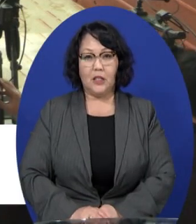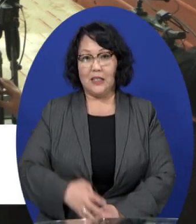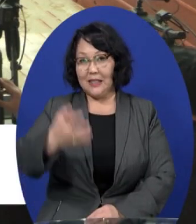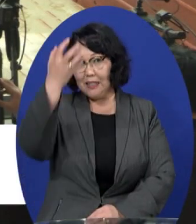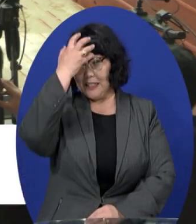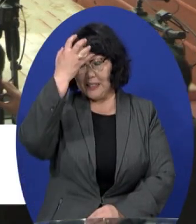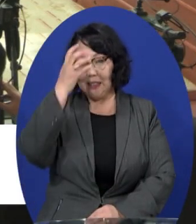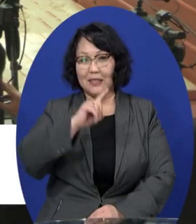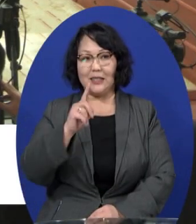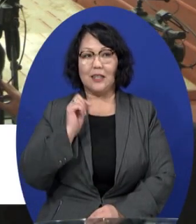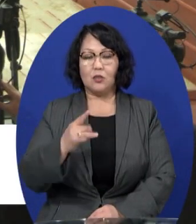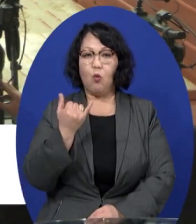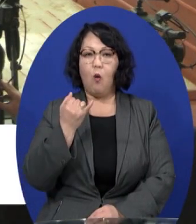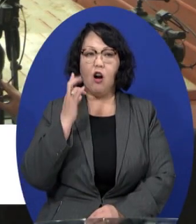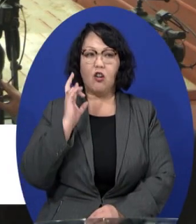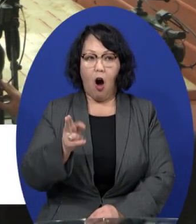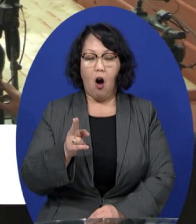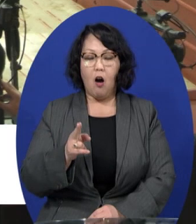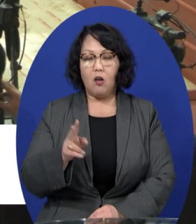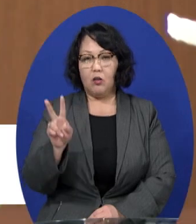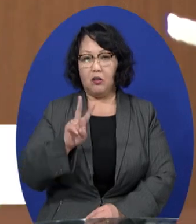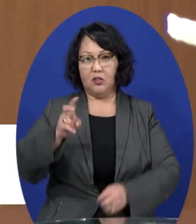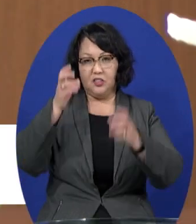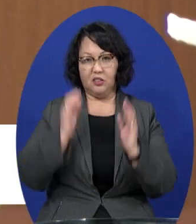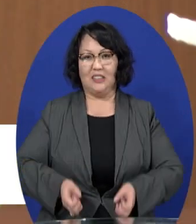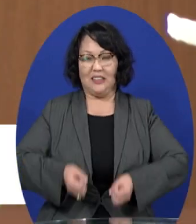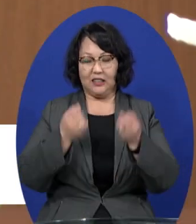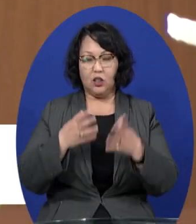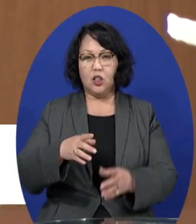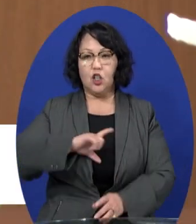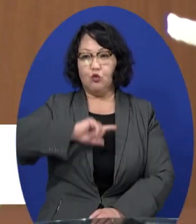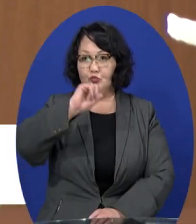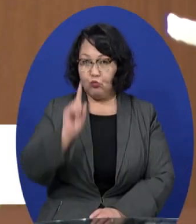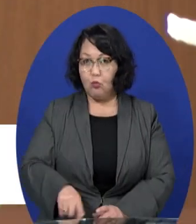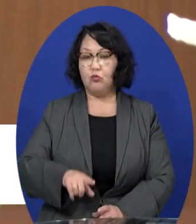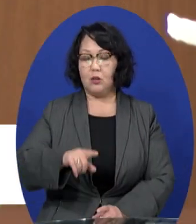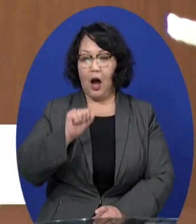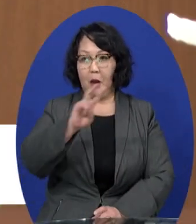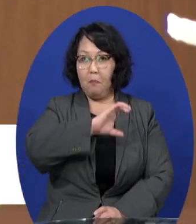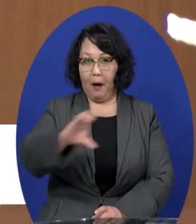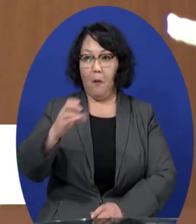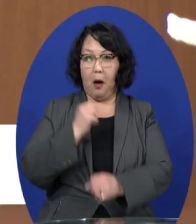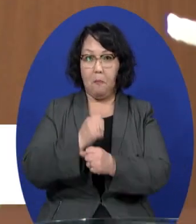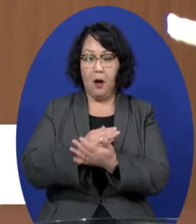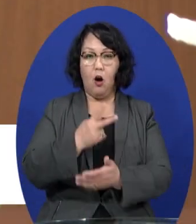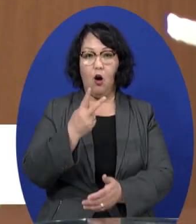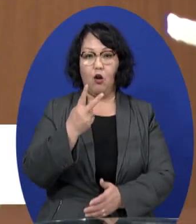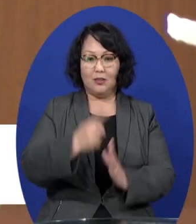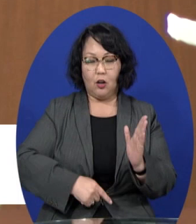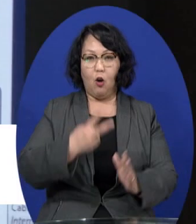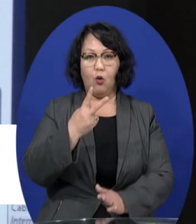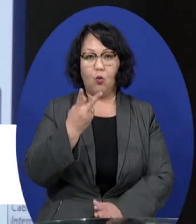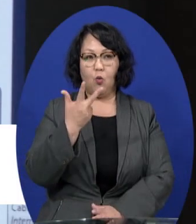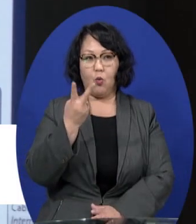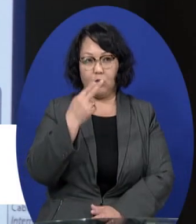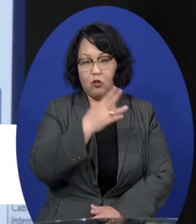Засгийн газар болон улсын онцгой комиссын гаргасан шийдвэрээр бол зөвшөөрөгдсөн аж ахуйн нэгж байгуулгууд 2-р сарын 23-наас эхлэн